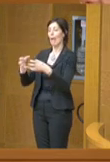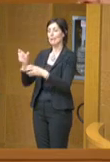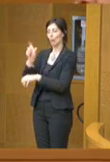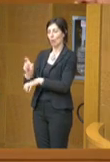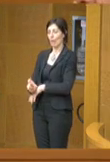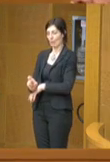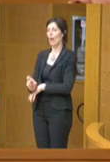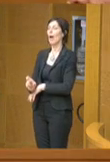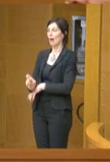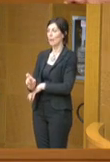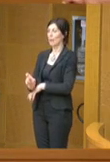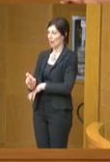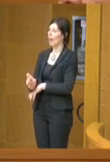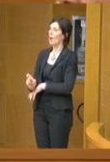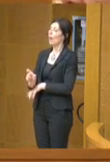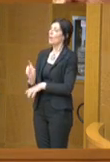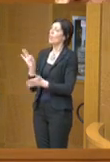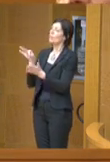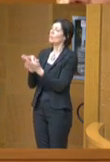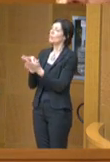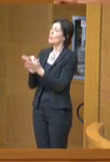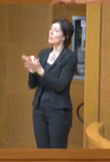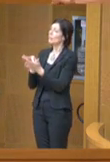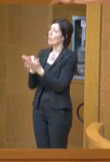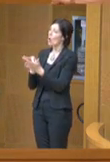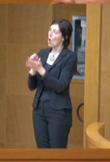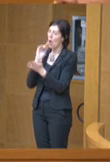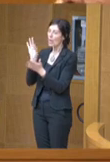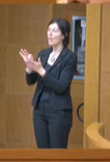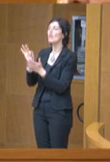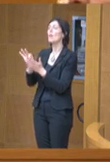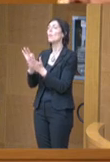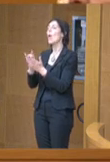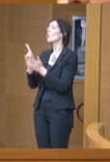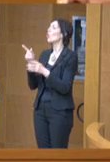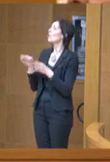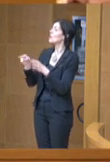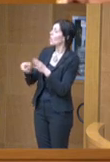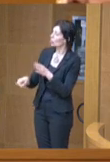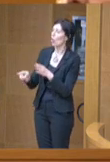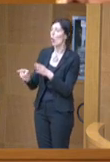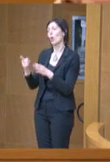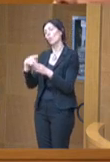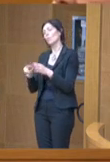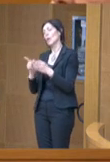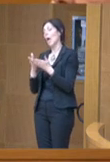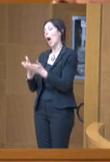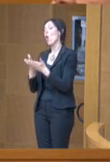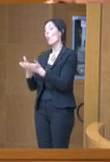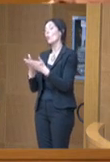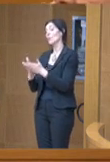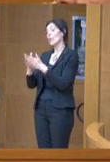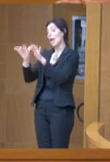che raccoglie i centri di riferimento del settore degli ausili informatici ed elettronici per disabili. Siamo realtà,